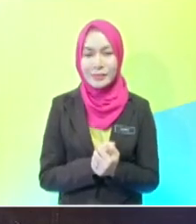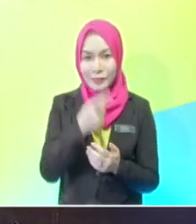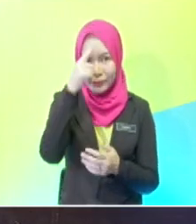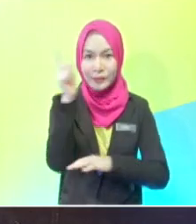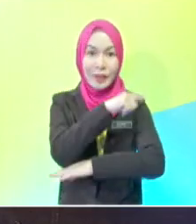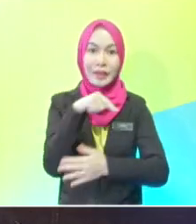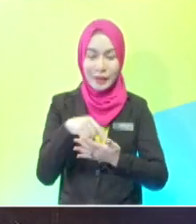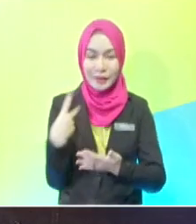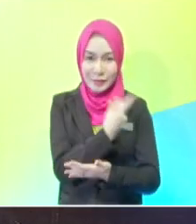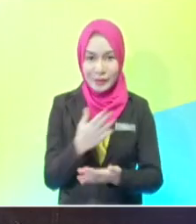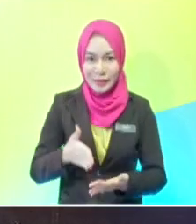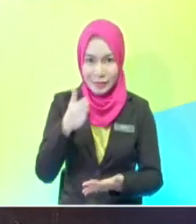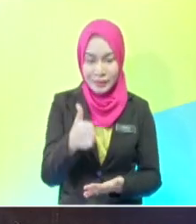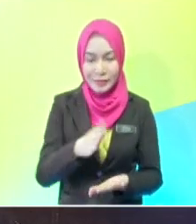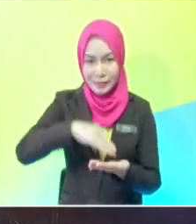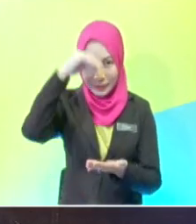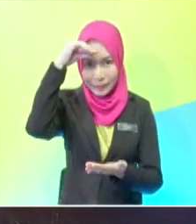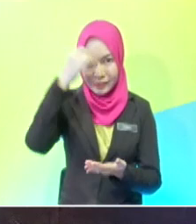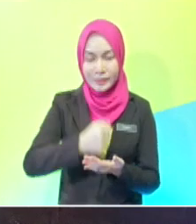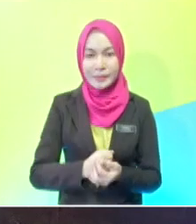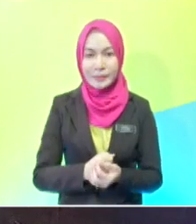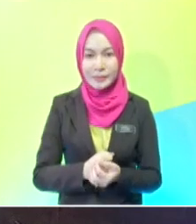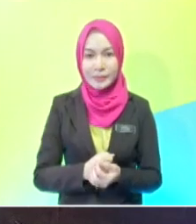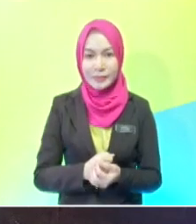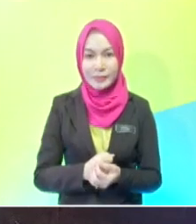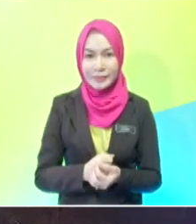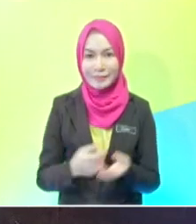biologi dengan tajuknya teknologi genetik